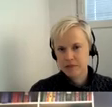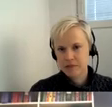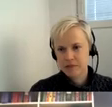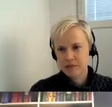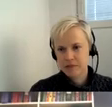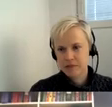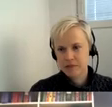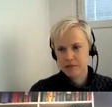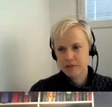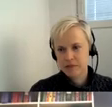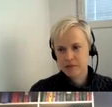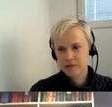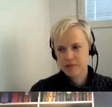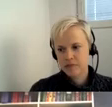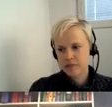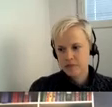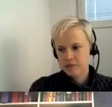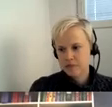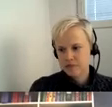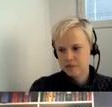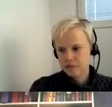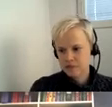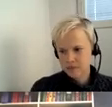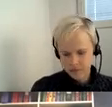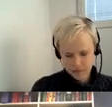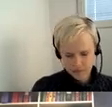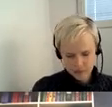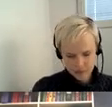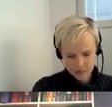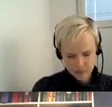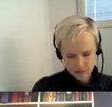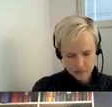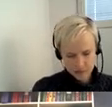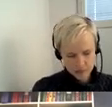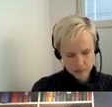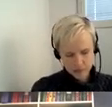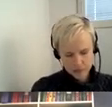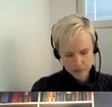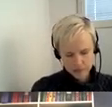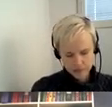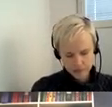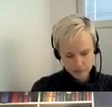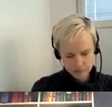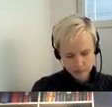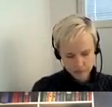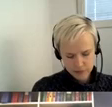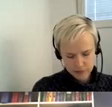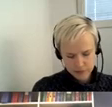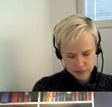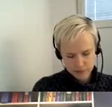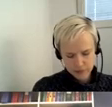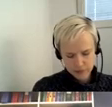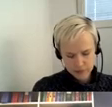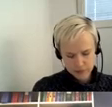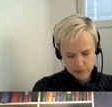Mutta on edelleenkin mahdollista, että sitten jää jäljelle useita eri vaihtoehtoja. Tai jos nyt kaikkein